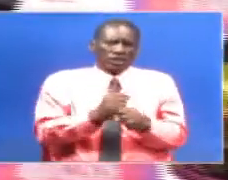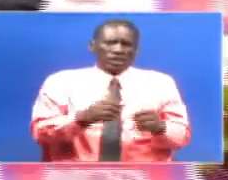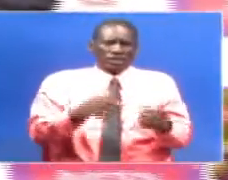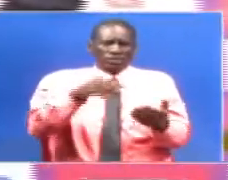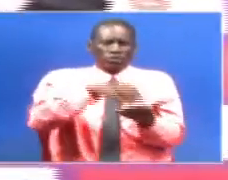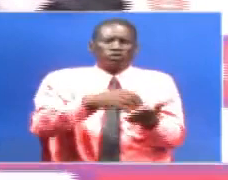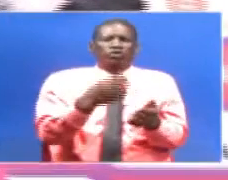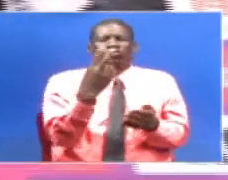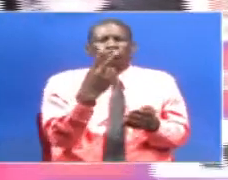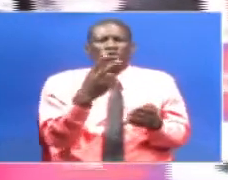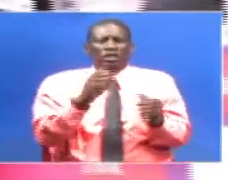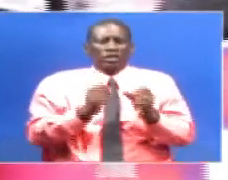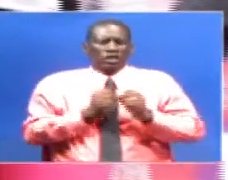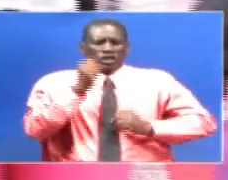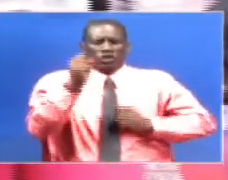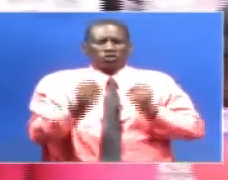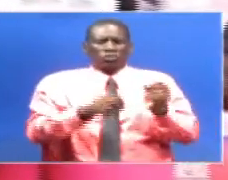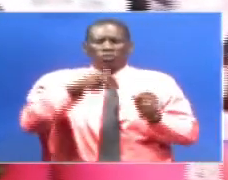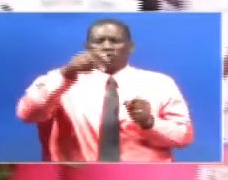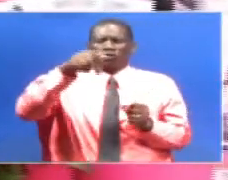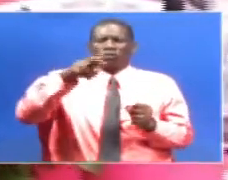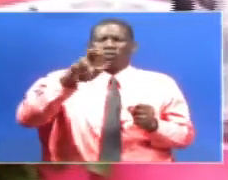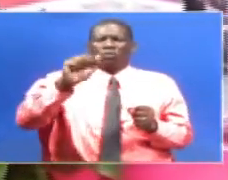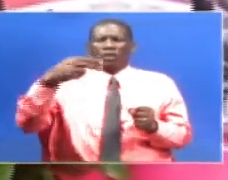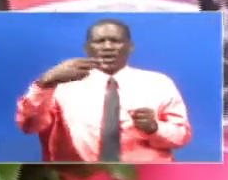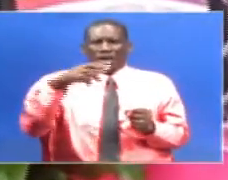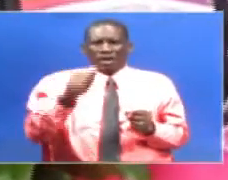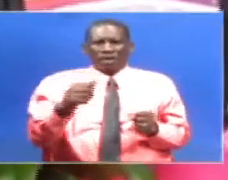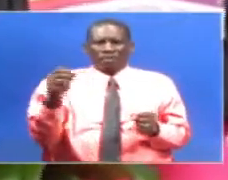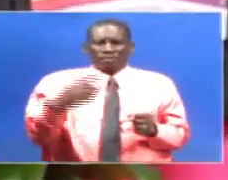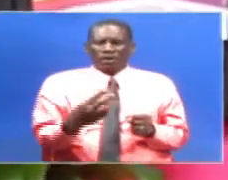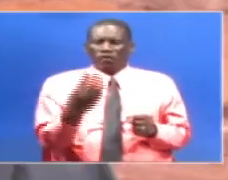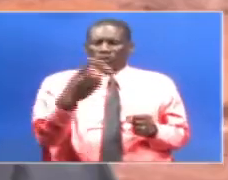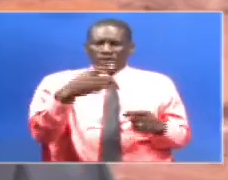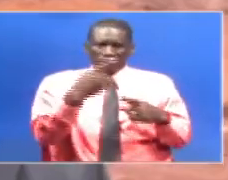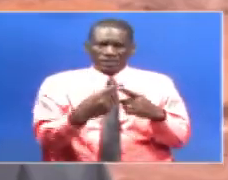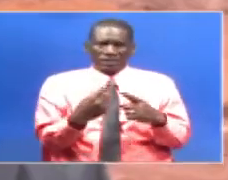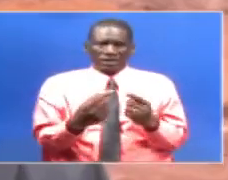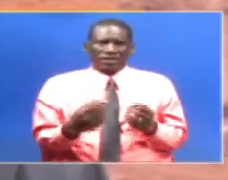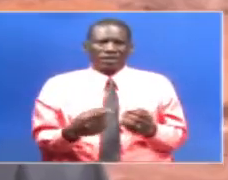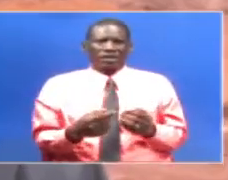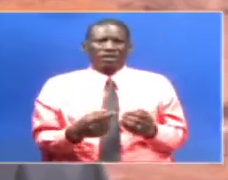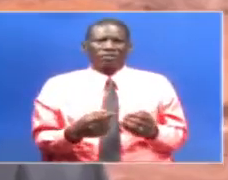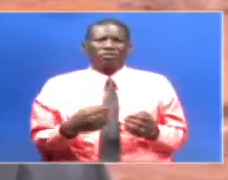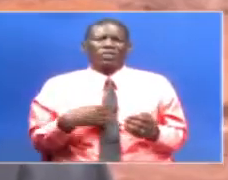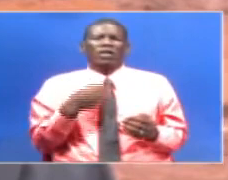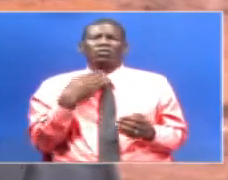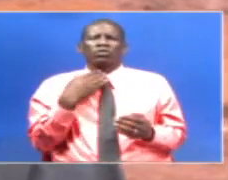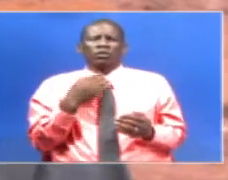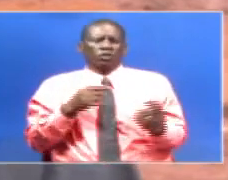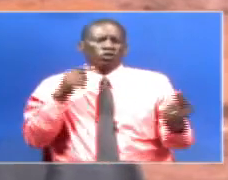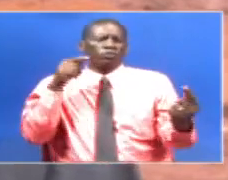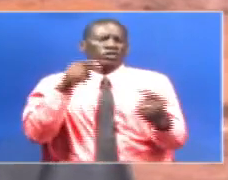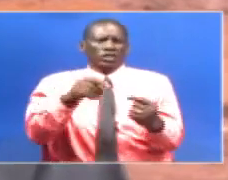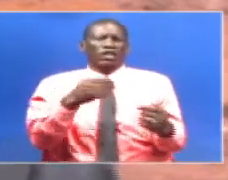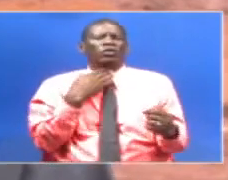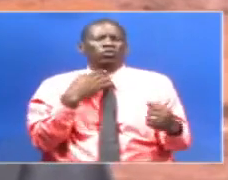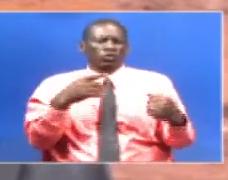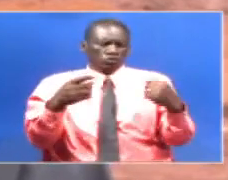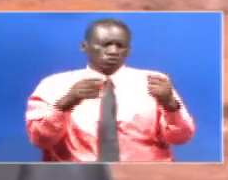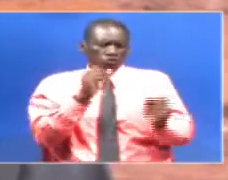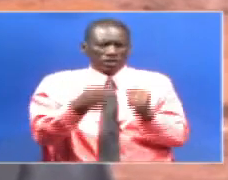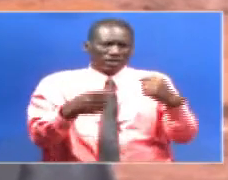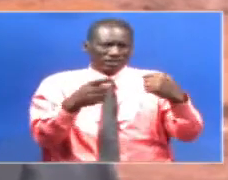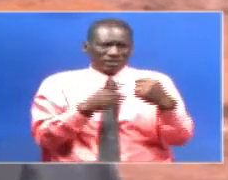2 katika mbio za Praha mnamo Machi mwaka huu. Mazoezi yangu naanza 6 kamili. Na